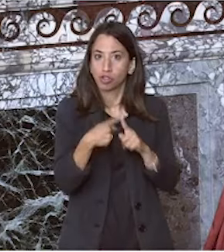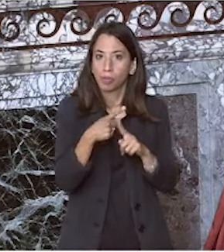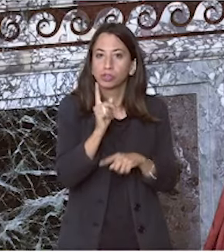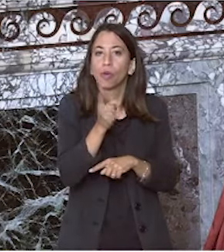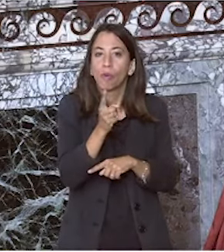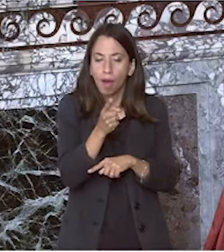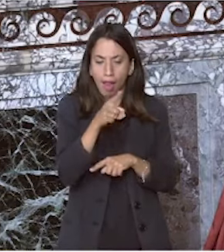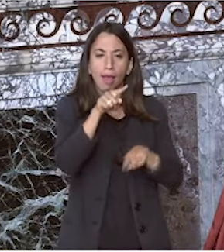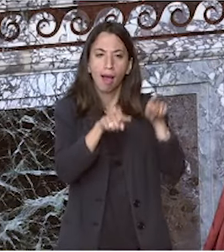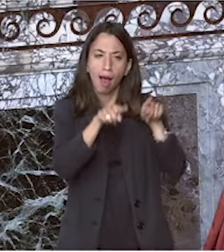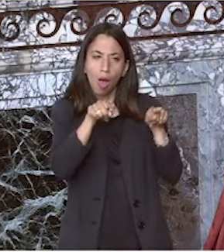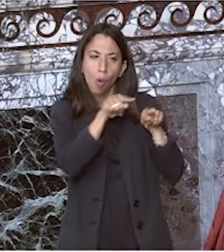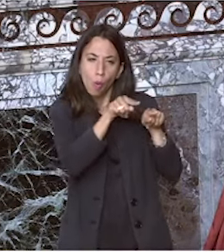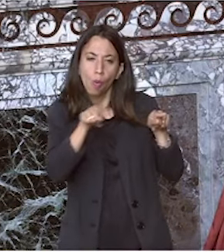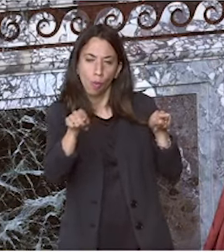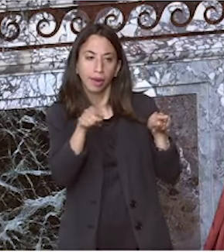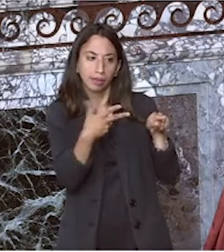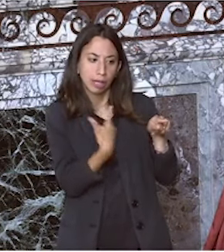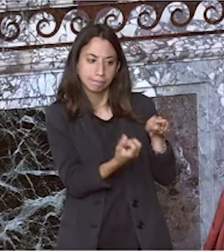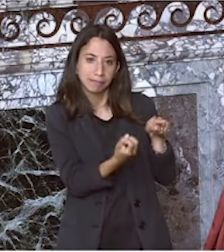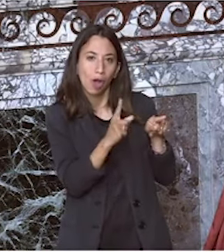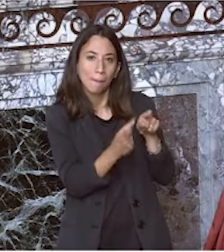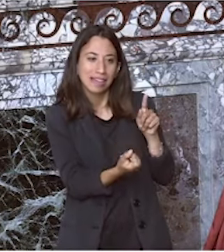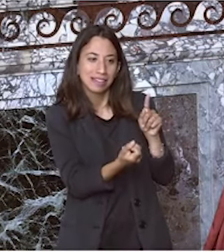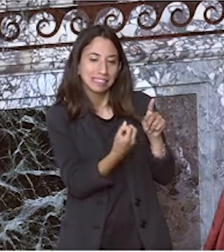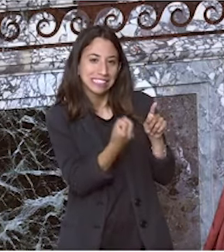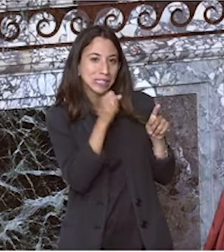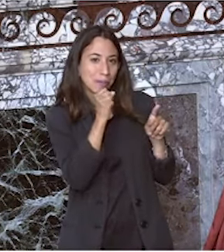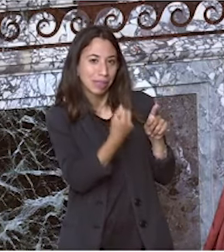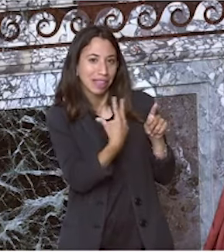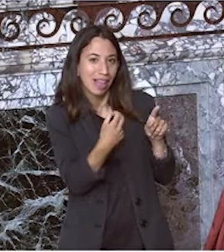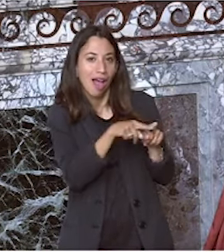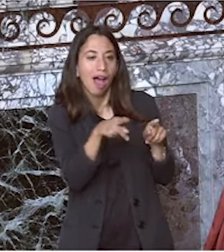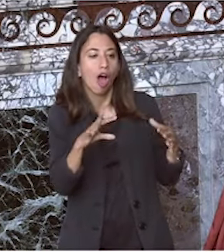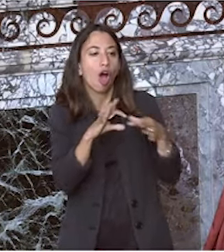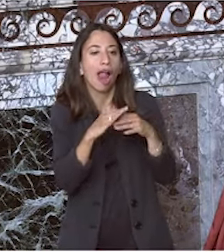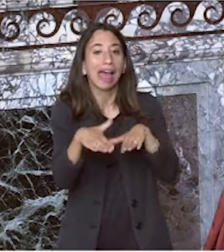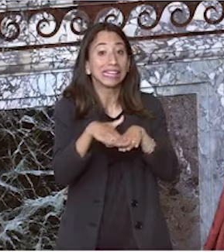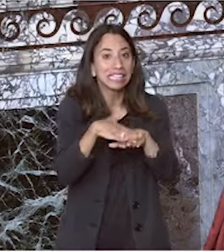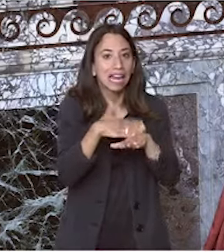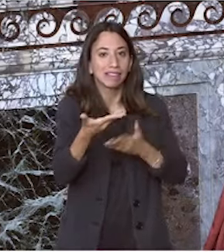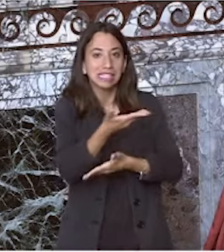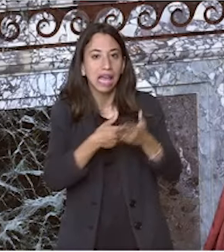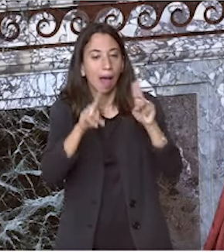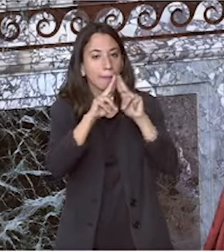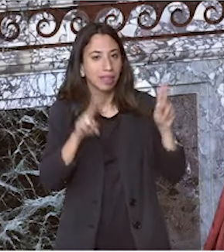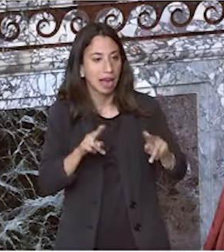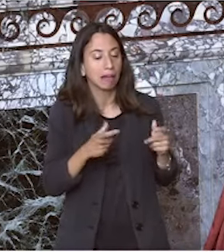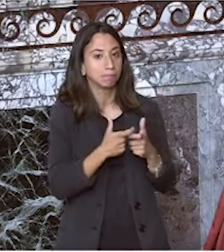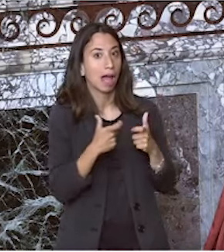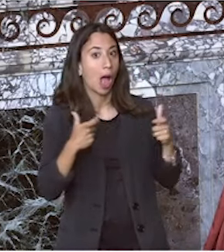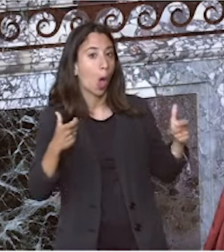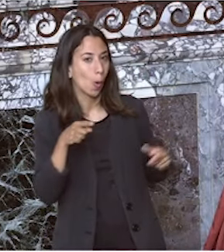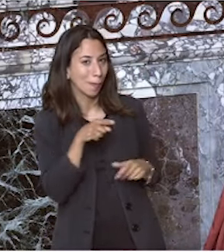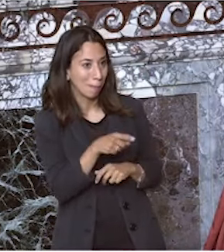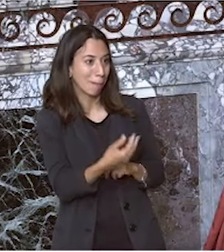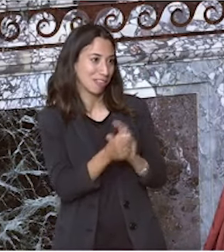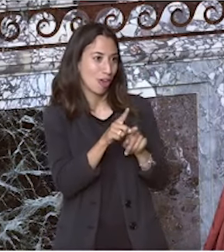da alcuni indicatori prospettici relativi ai servizi e agli scambi internazionali.